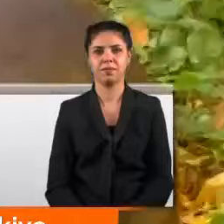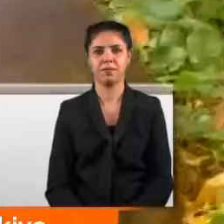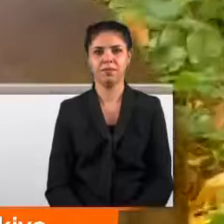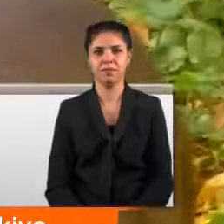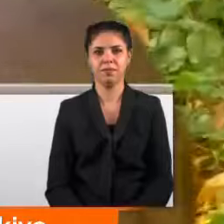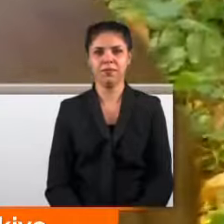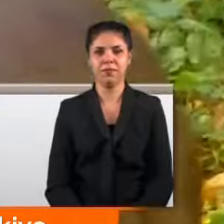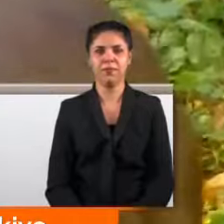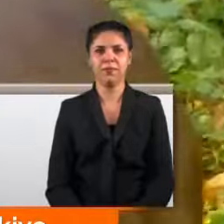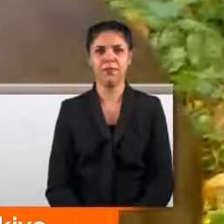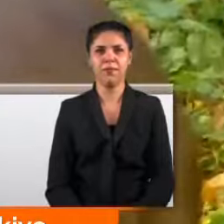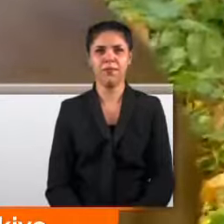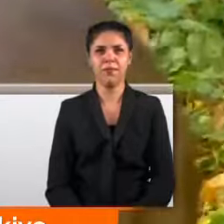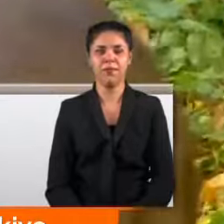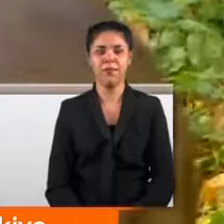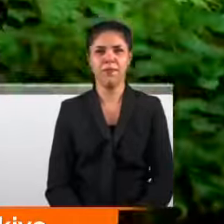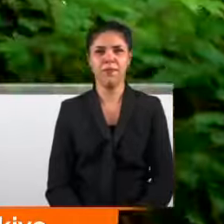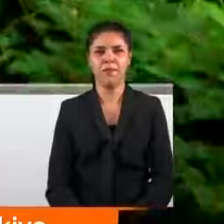geçiyor.